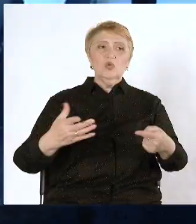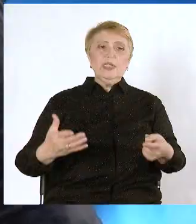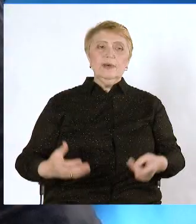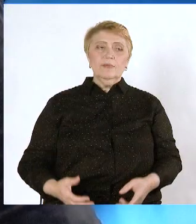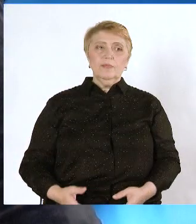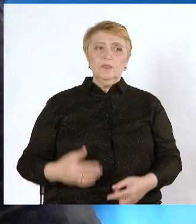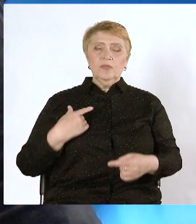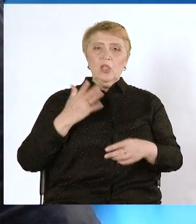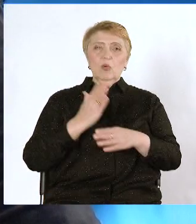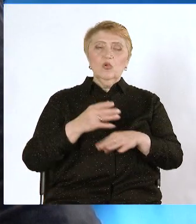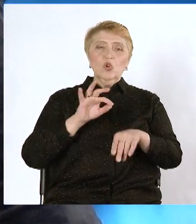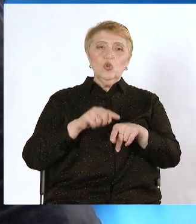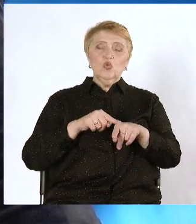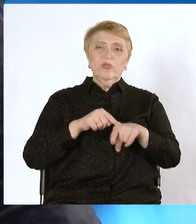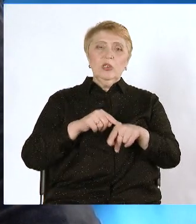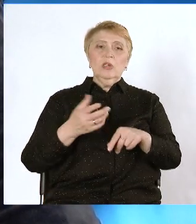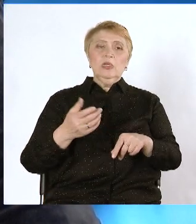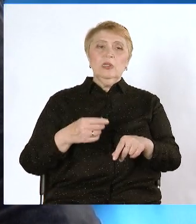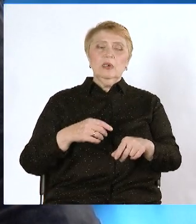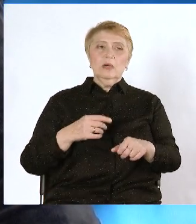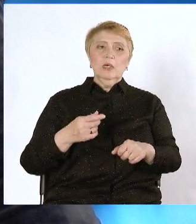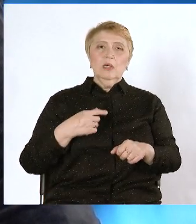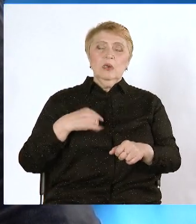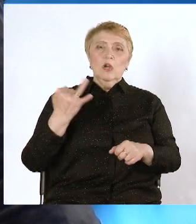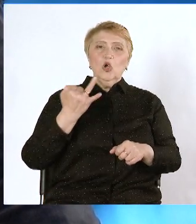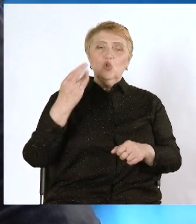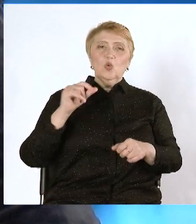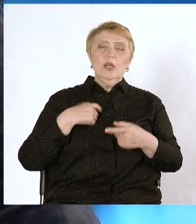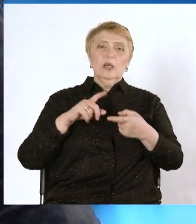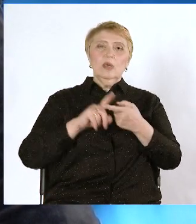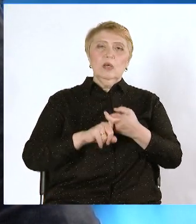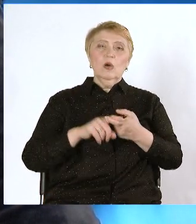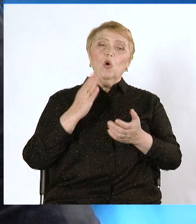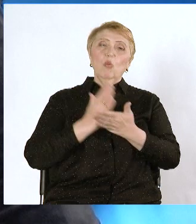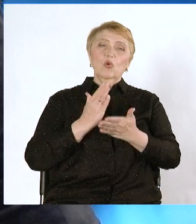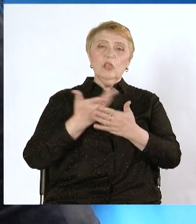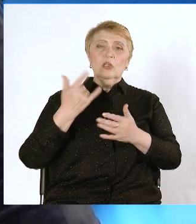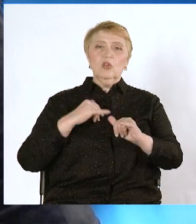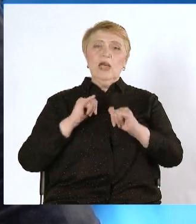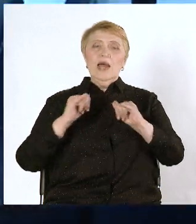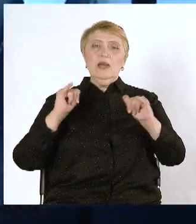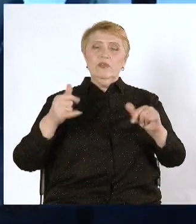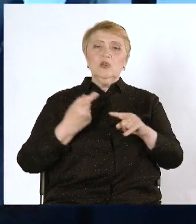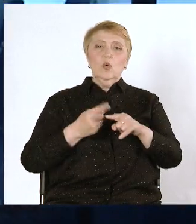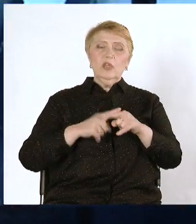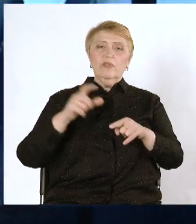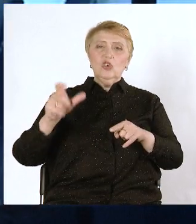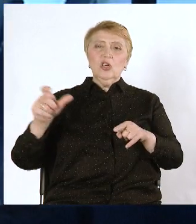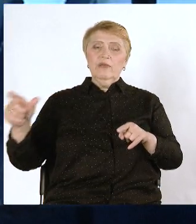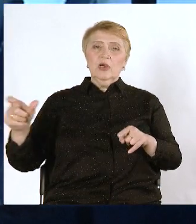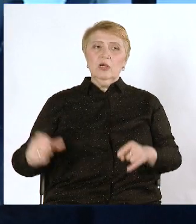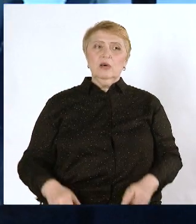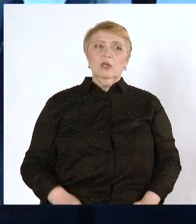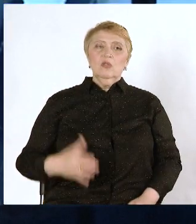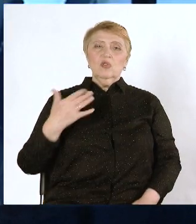чувствительности к инсулину это самое вот это слово инсулинорезистентность разовьется ли у этого человека данный феномен мутации